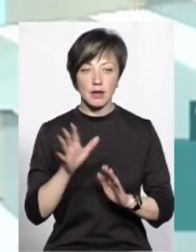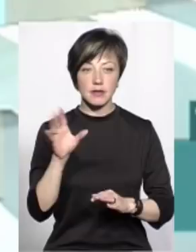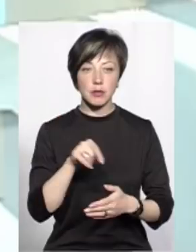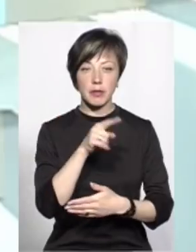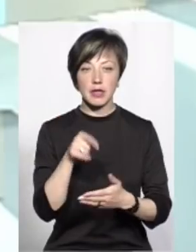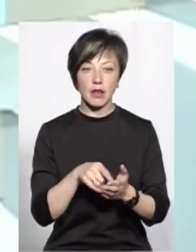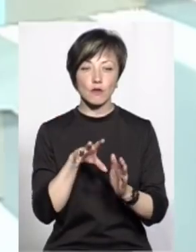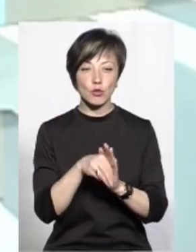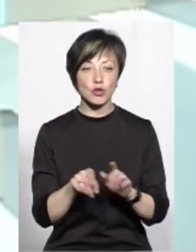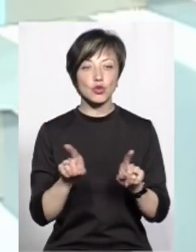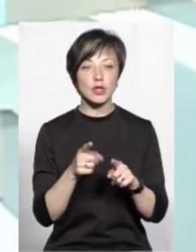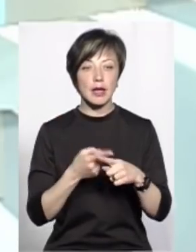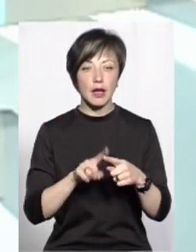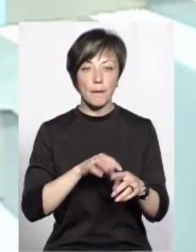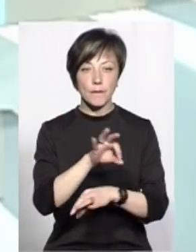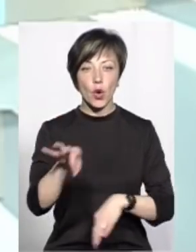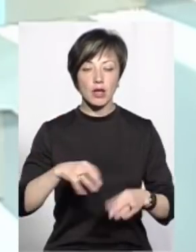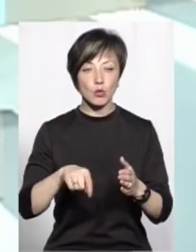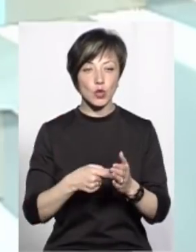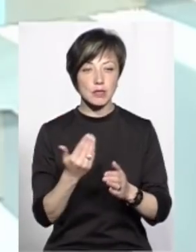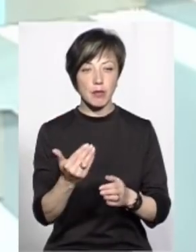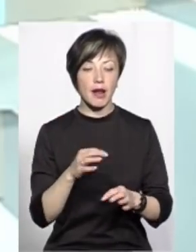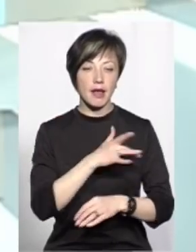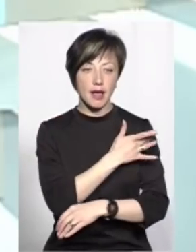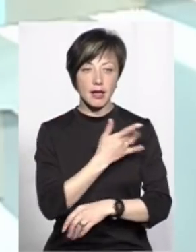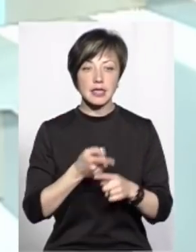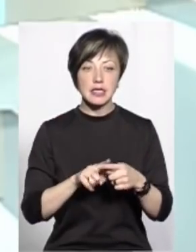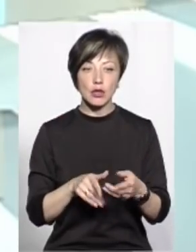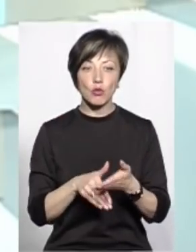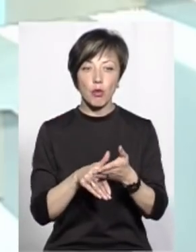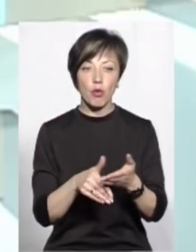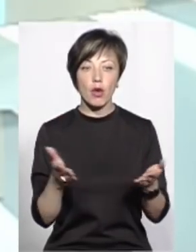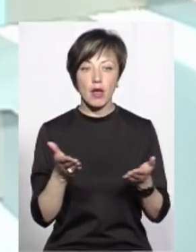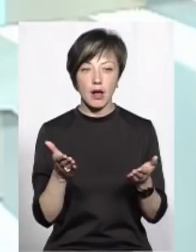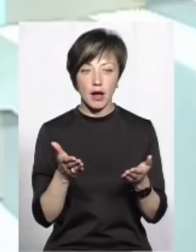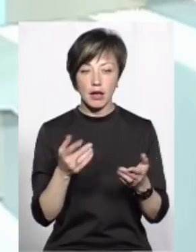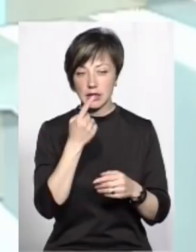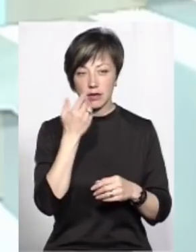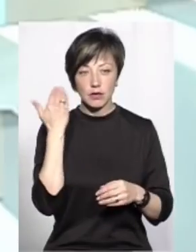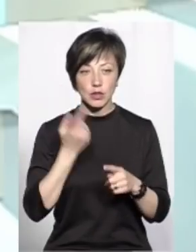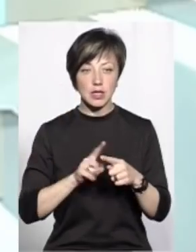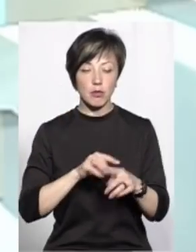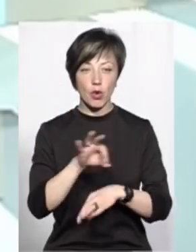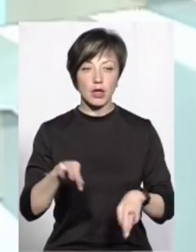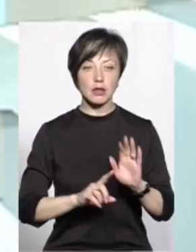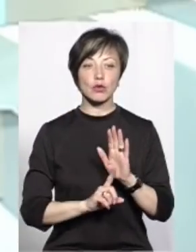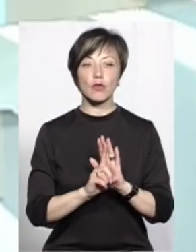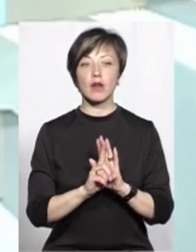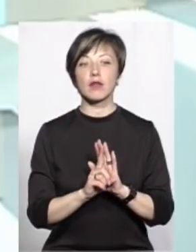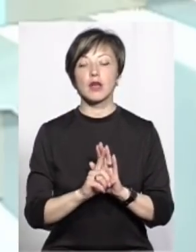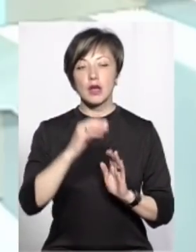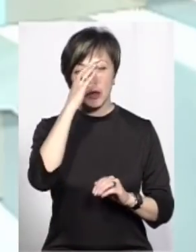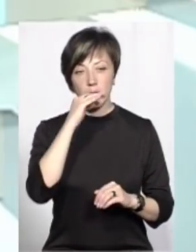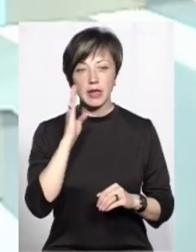тому числі, що таке проєкт «Муніципальна няня». Ось, це допомога, яка не так давно цей проєкт стартував.